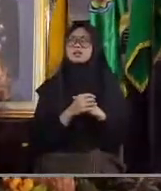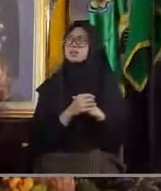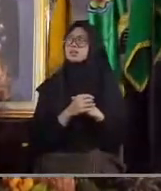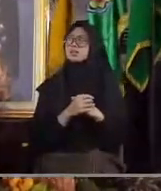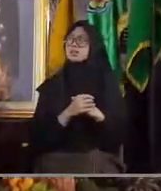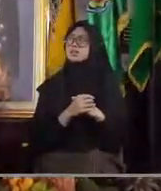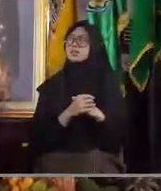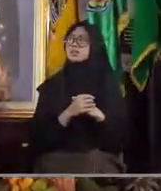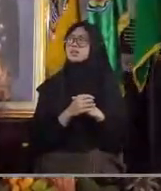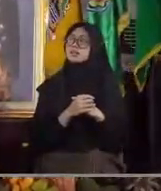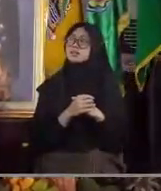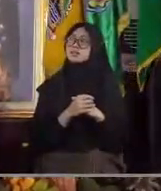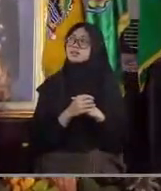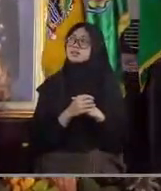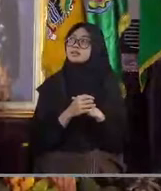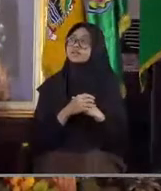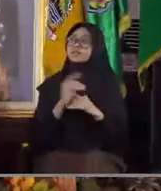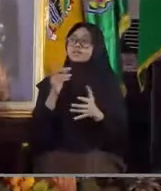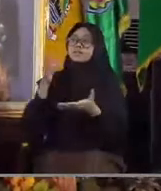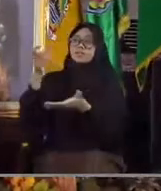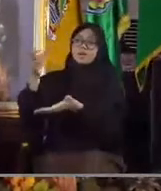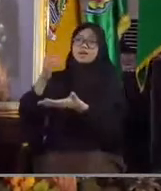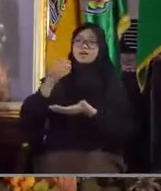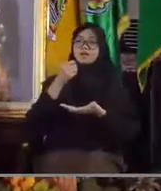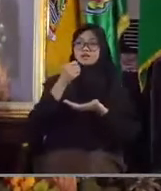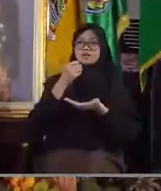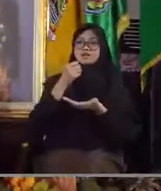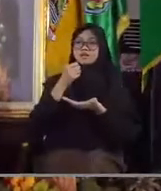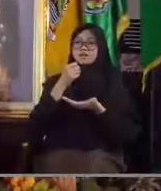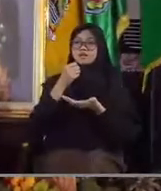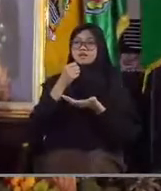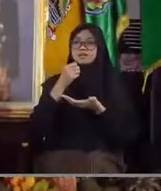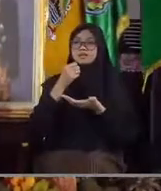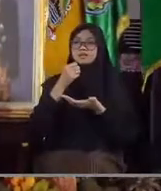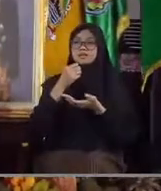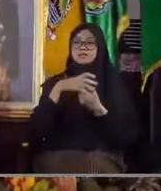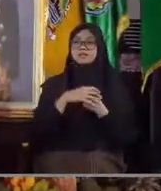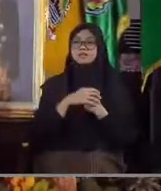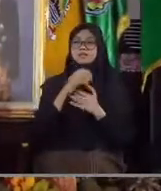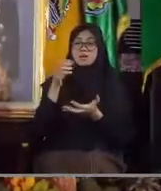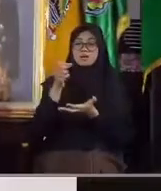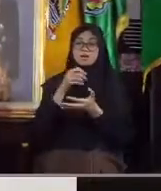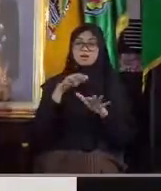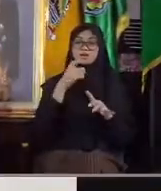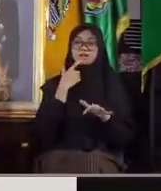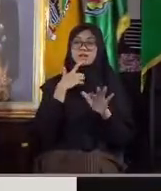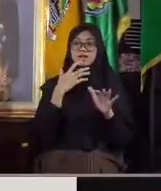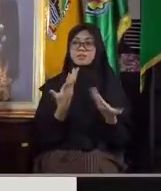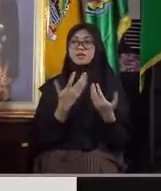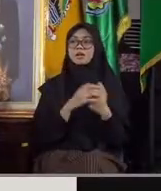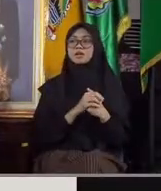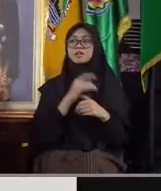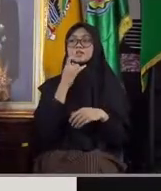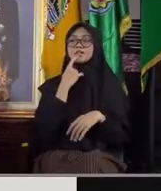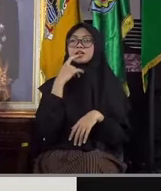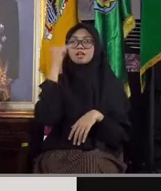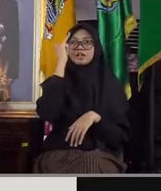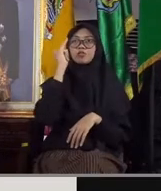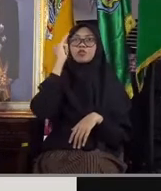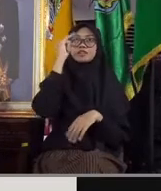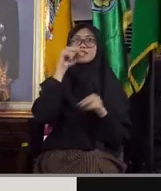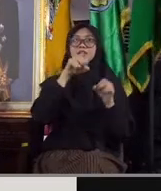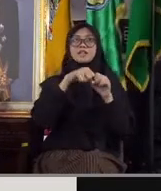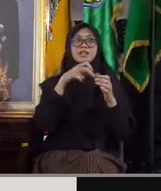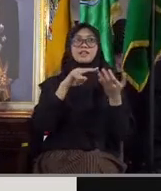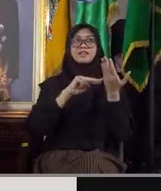dari Tokyo untuk menerima penghargaan di UFAP Creative Award. Itu satu award tentang inovasi teknologi